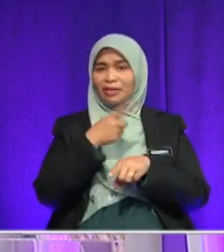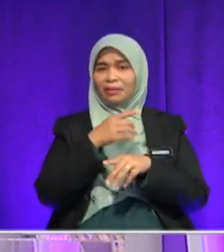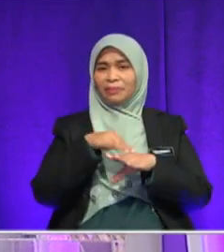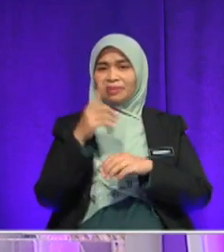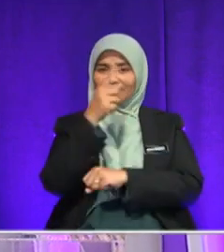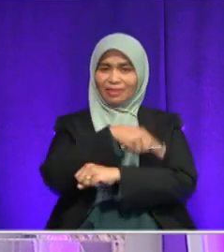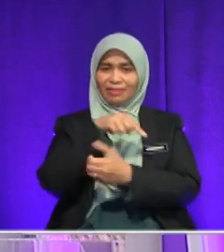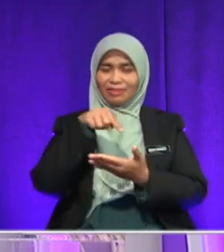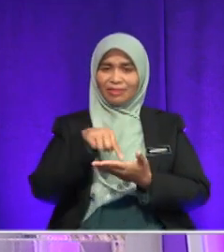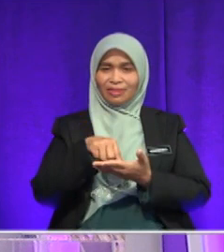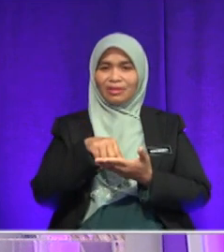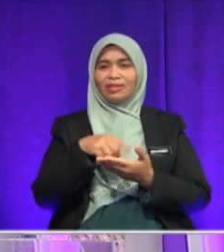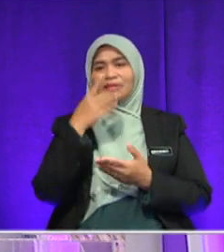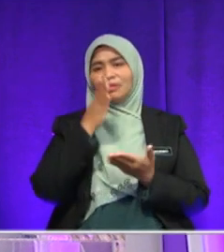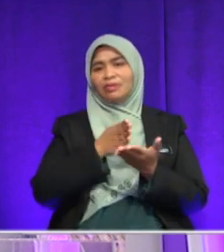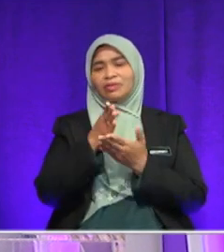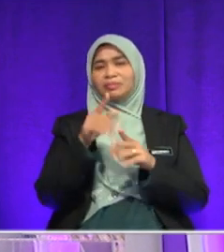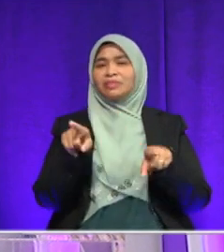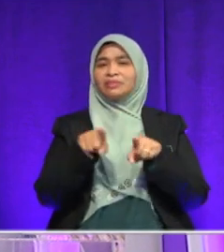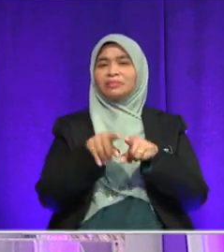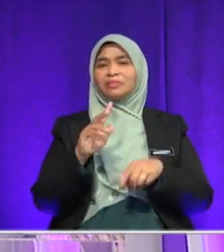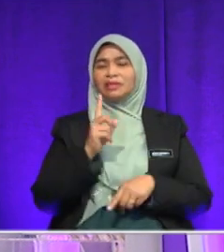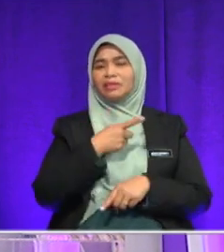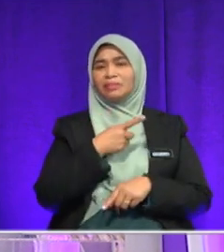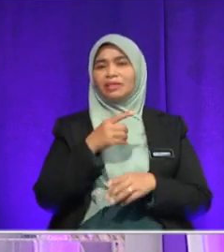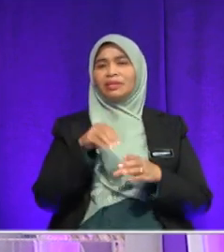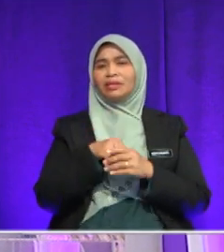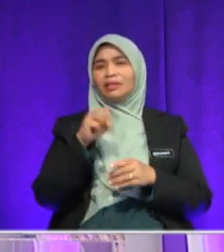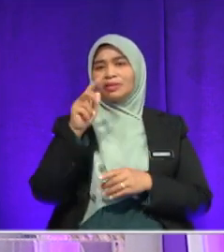lanjut ilmu semua, teruskan bersama kami di Sukses SPM